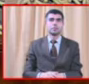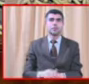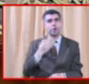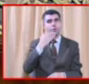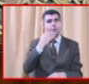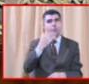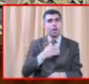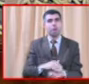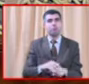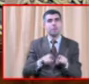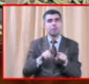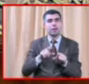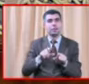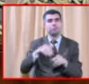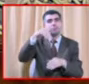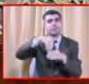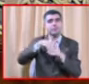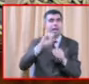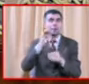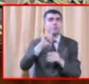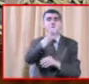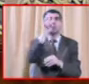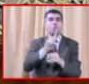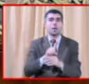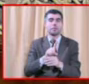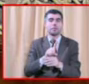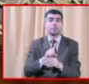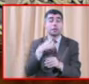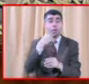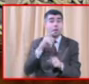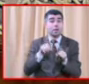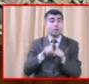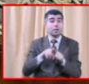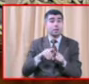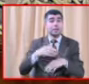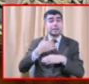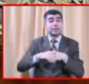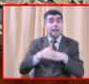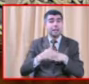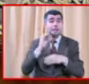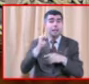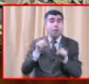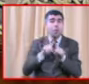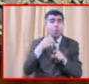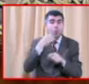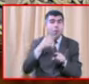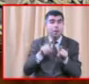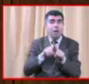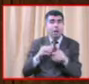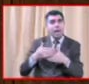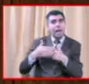شكرا النائب المحترم. أولا ولاد مراح هي لا يومنا هذا فيه مركز صحي مع دار